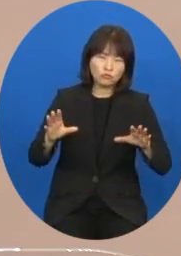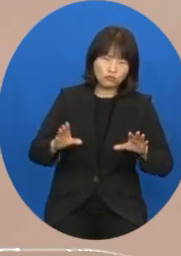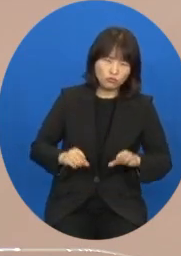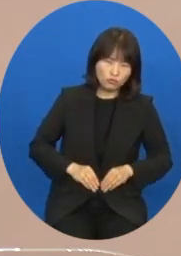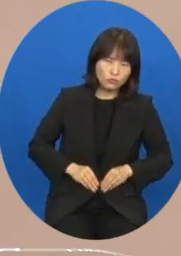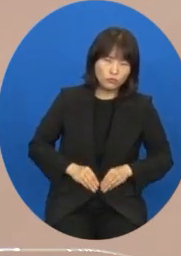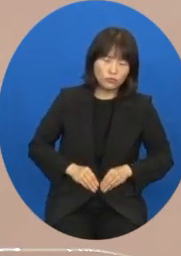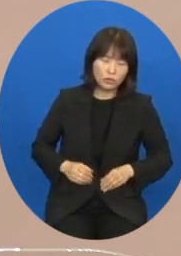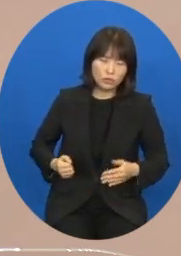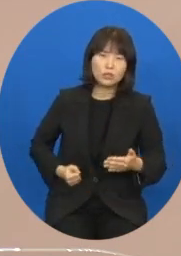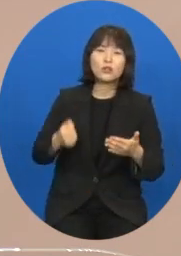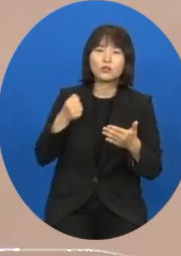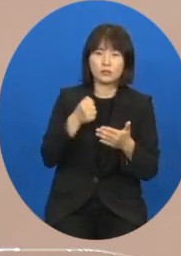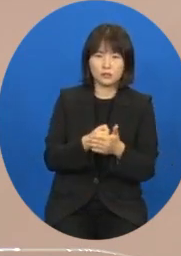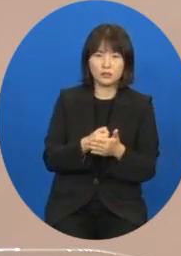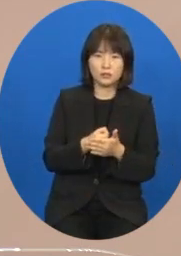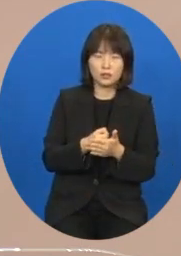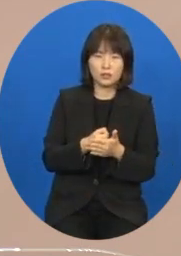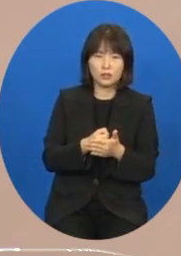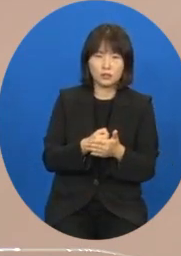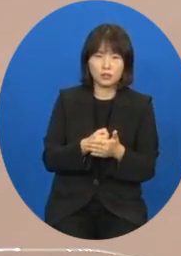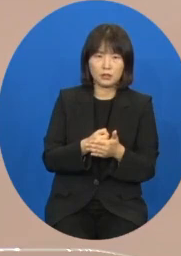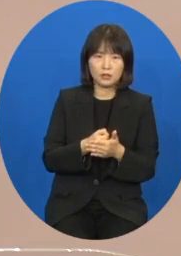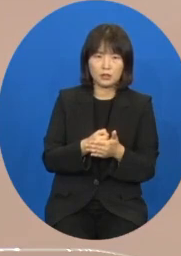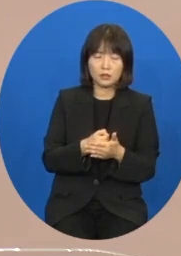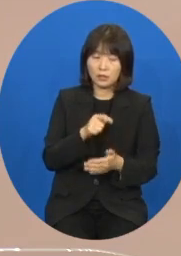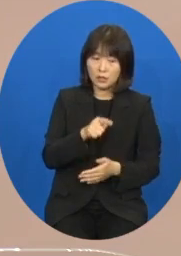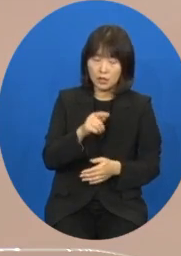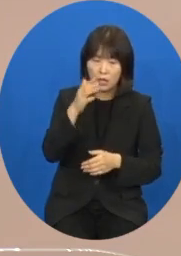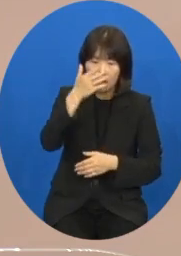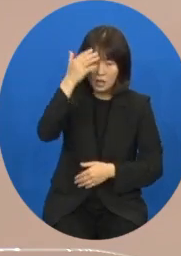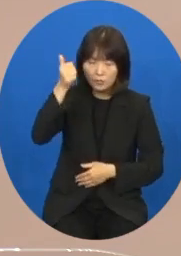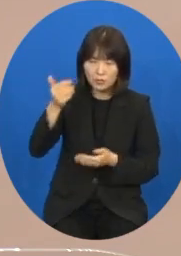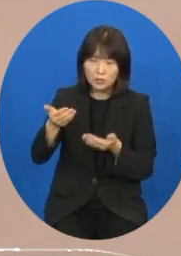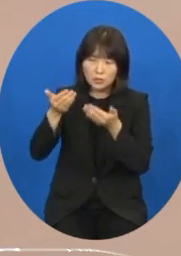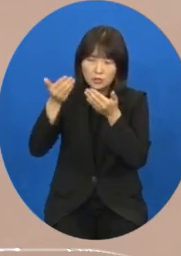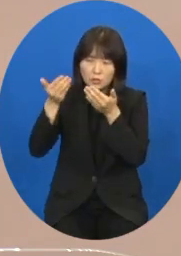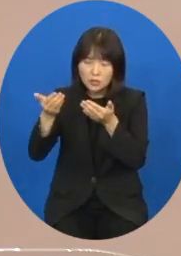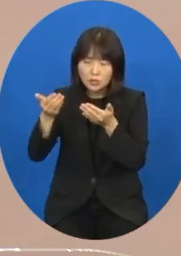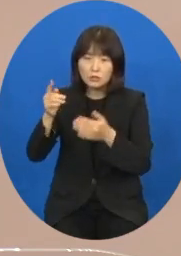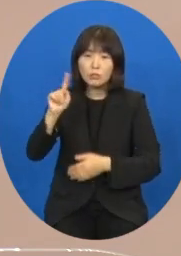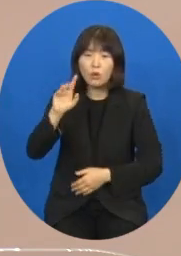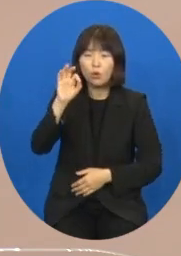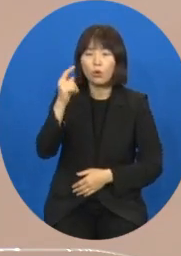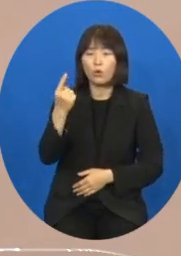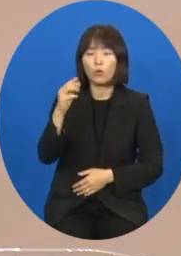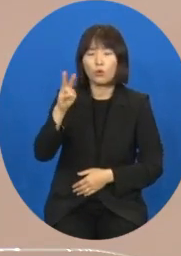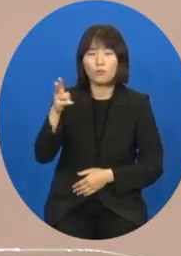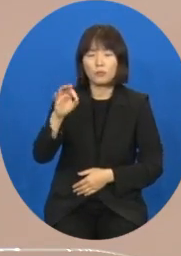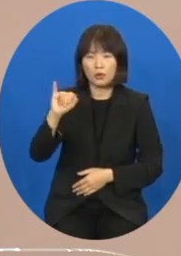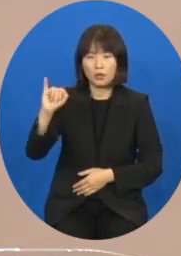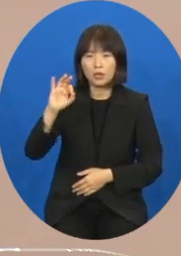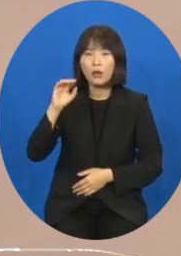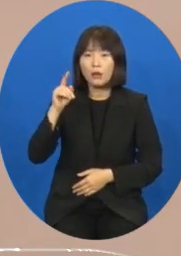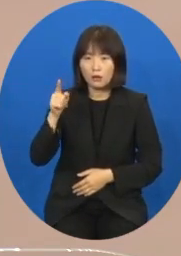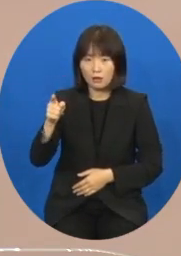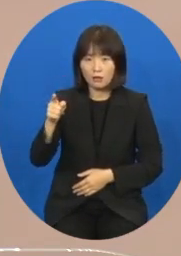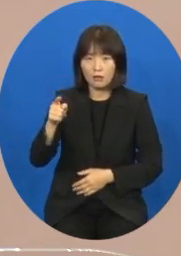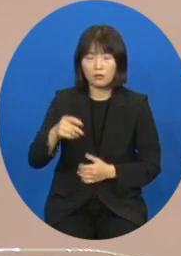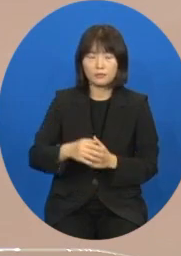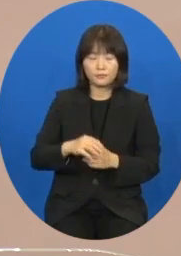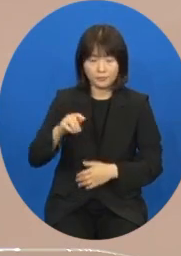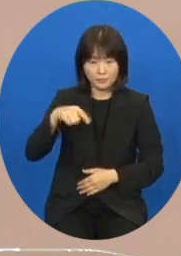굶겠다고 하는 결단, 그게 바로 할아버님이 드릴 수 있는 오병이어였어요. 그리고 하나님이 그